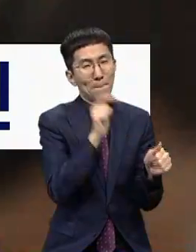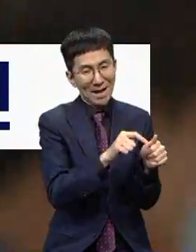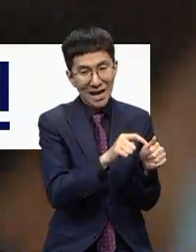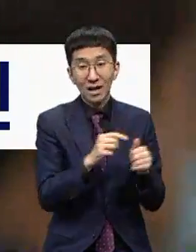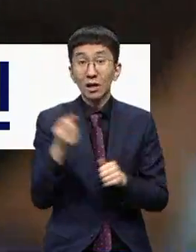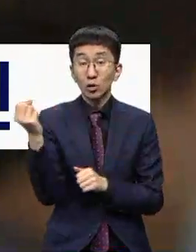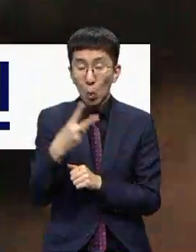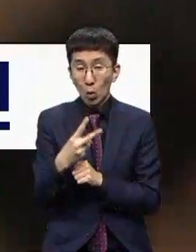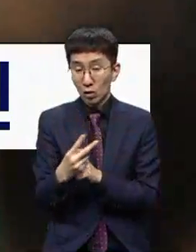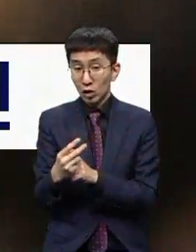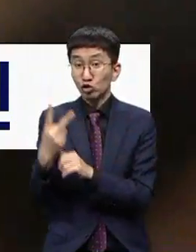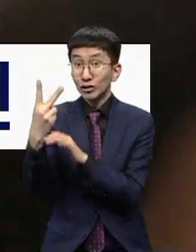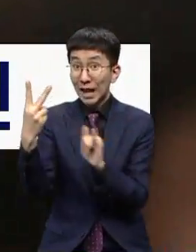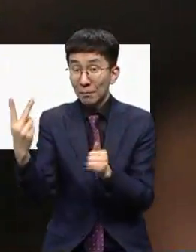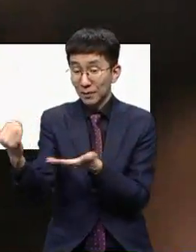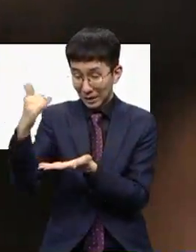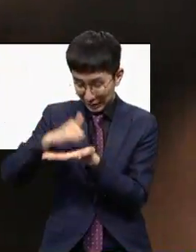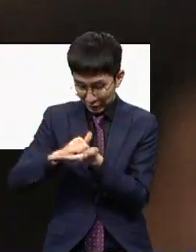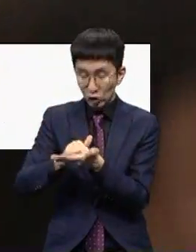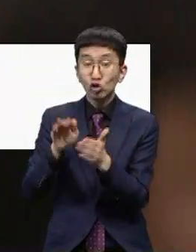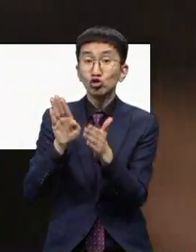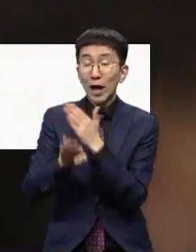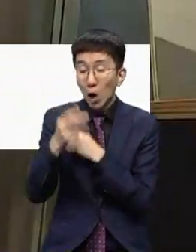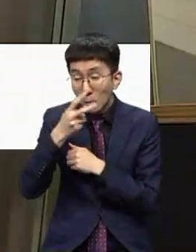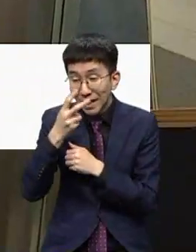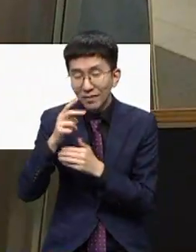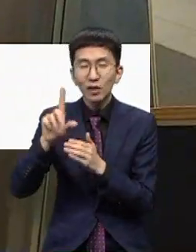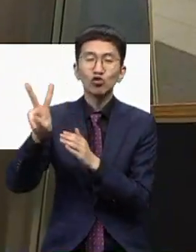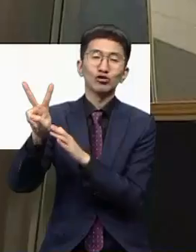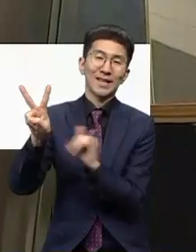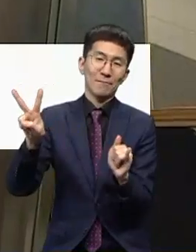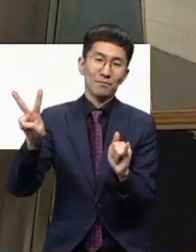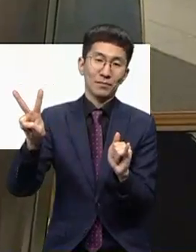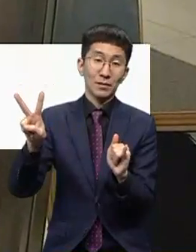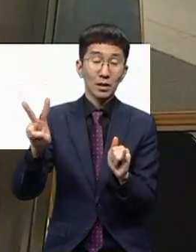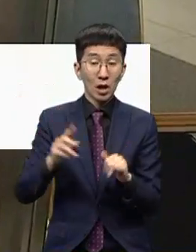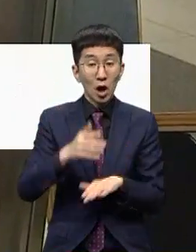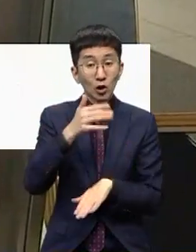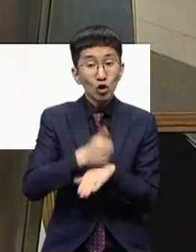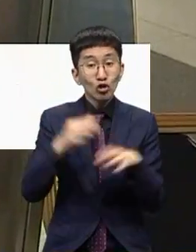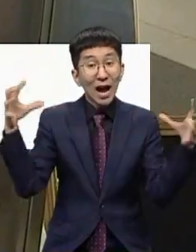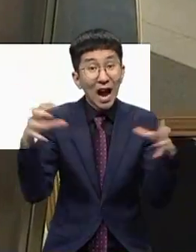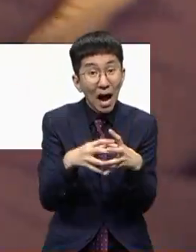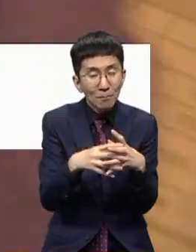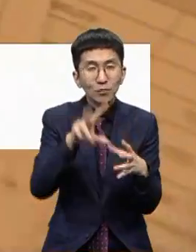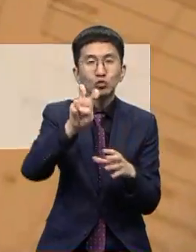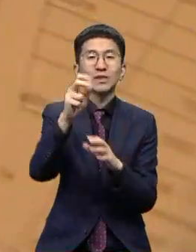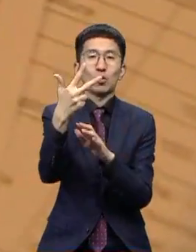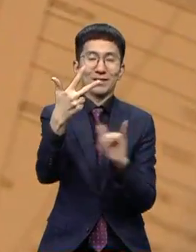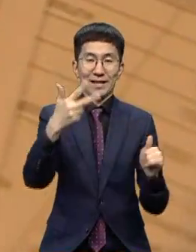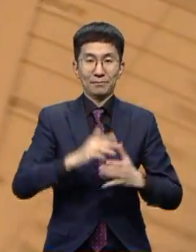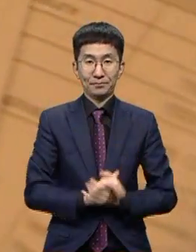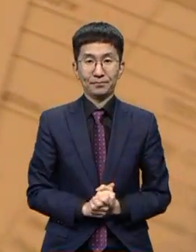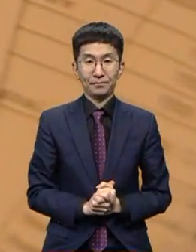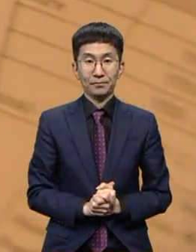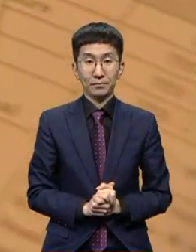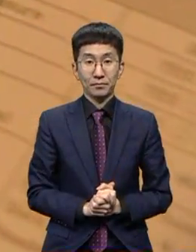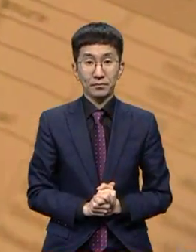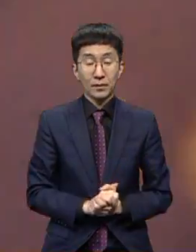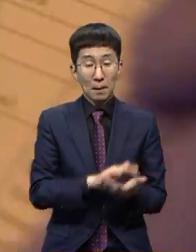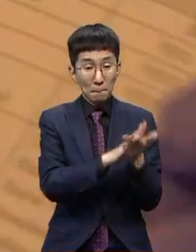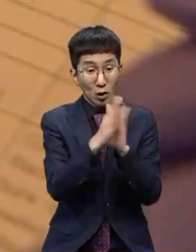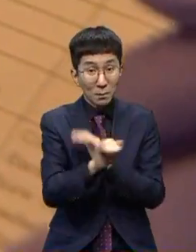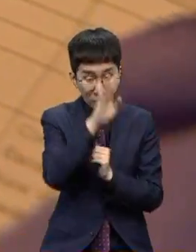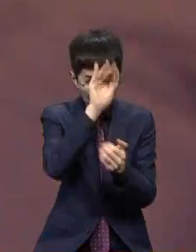학생 됐습니다 누적 확진 자는 스물 일곱 명으로 늘었습니다 주목할 점은 변이 바이러스 확진